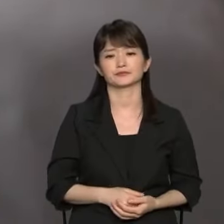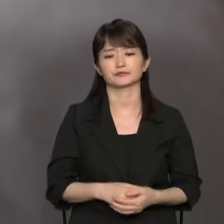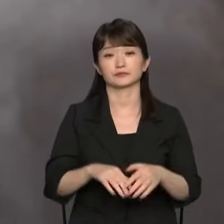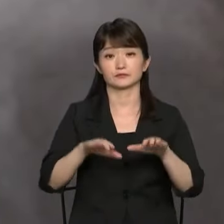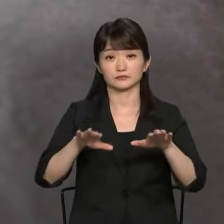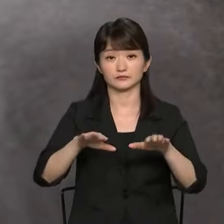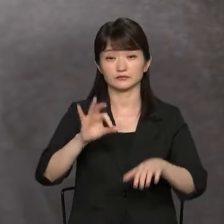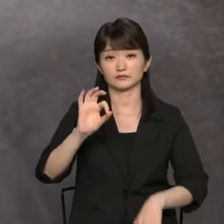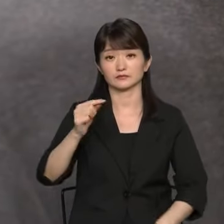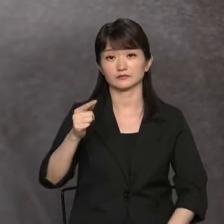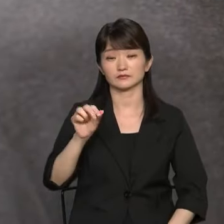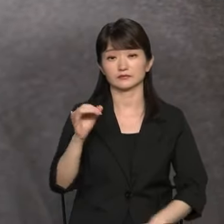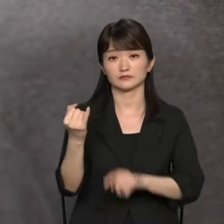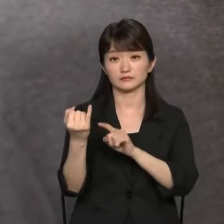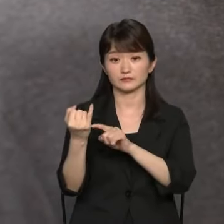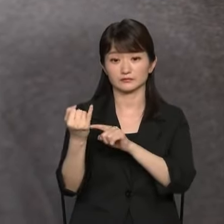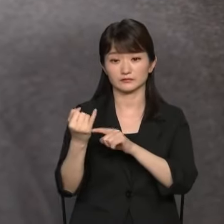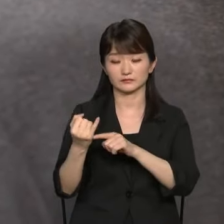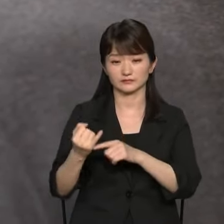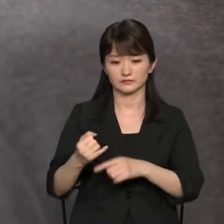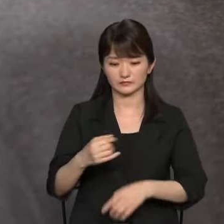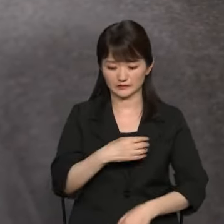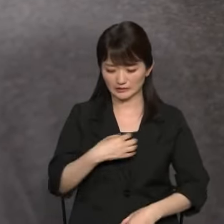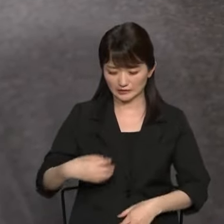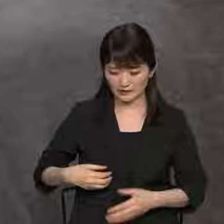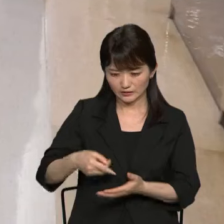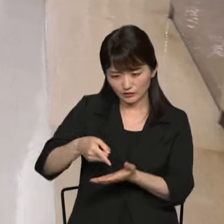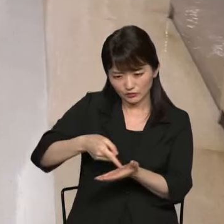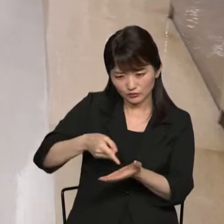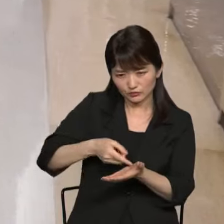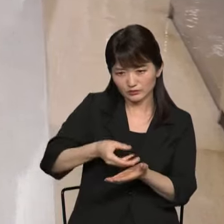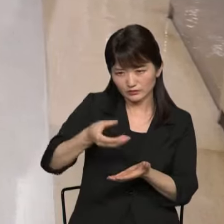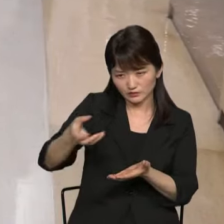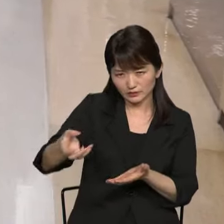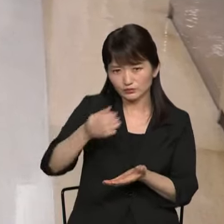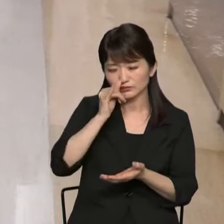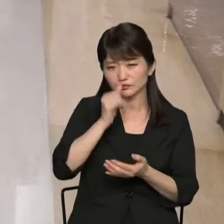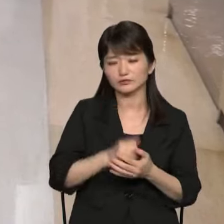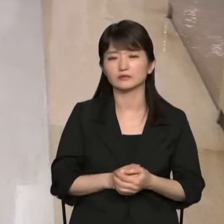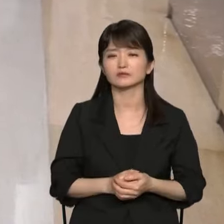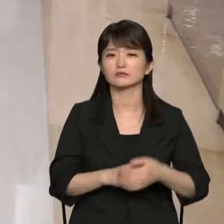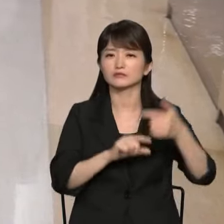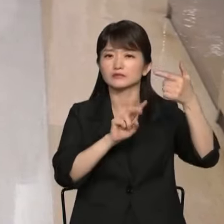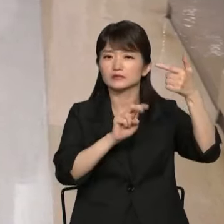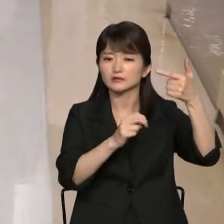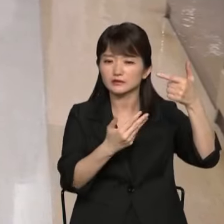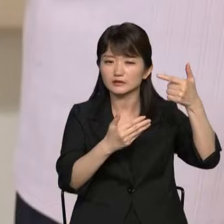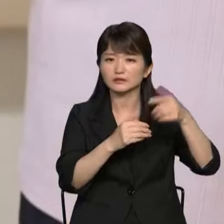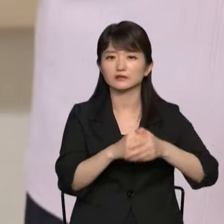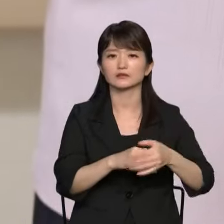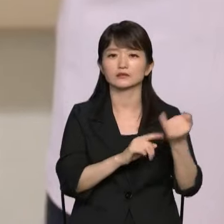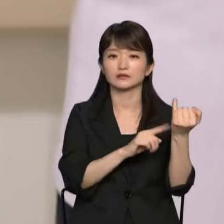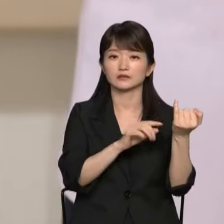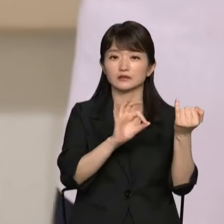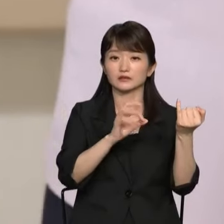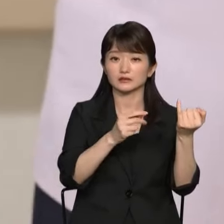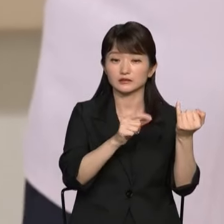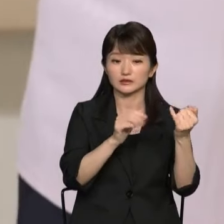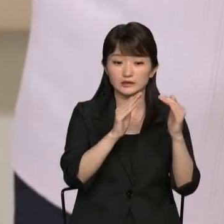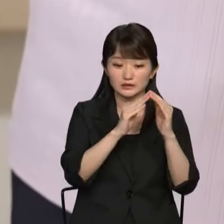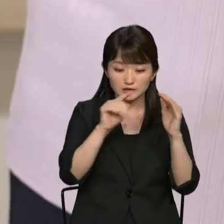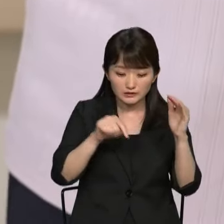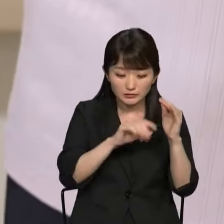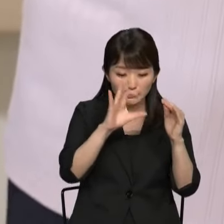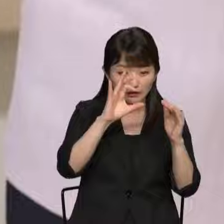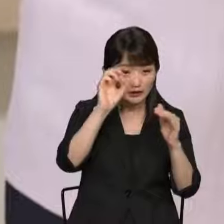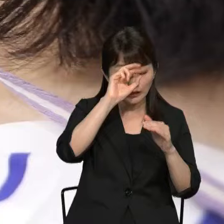오늘 은영 씨는 장기 적출 수술을 받습니다. 지난달 29일 은영 씨는 집 화장실에서